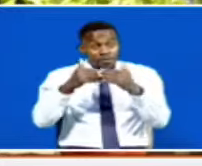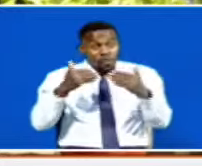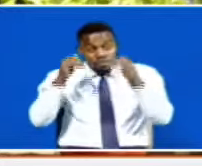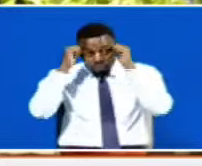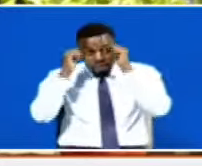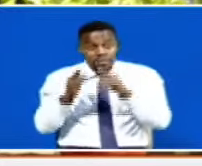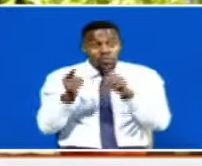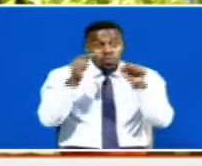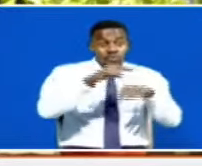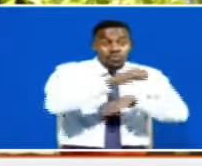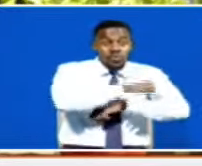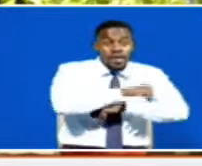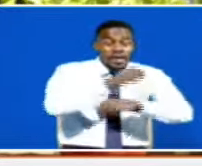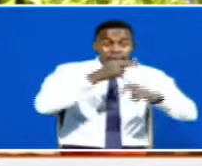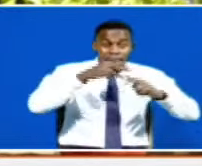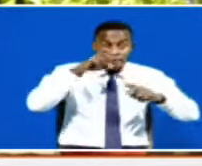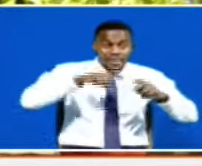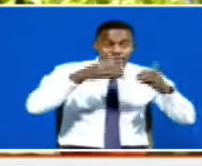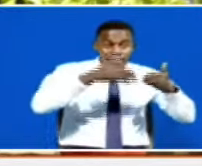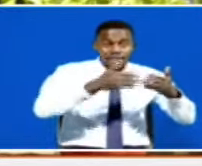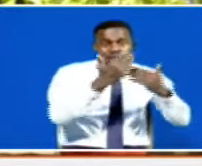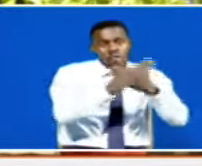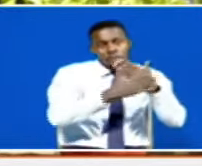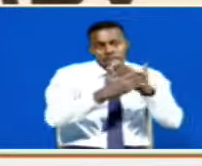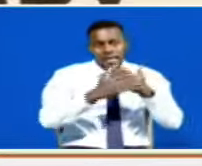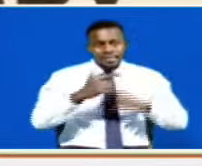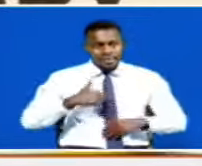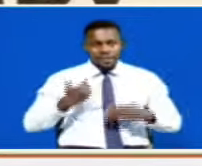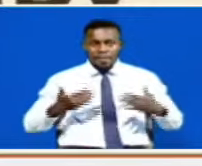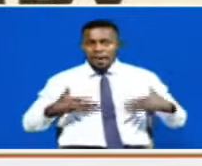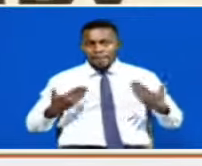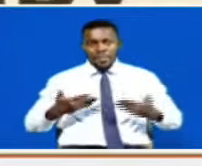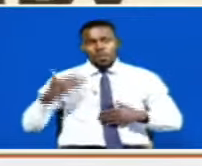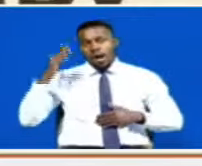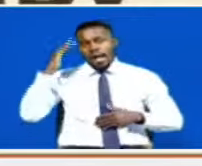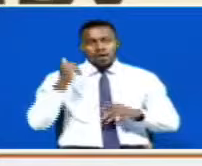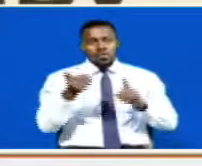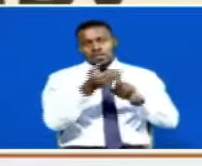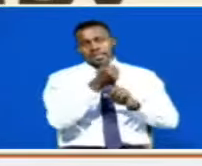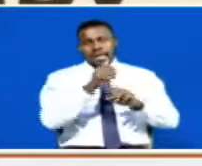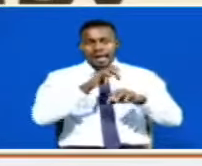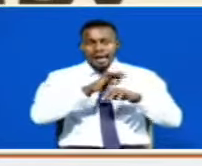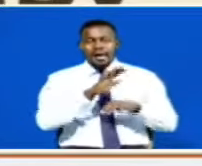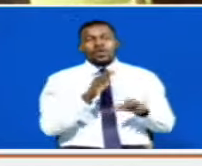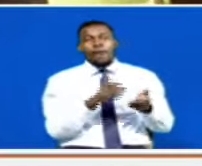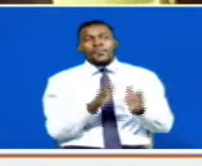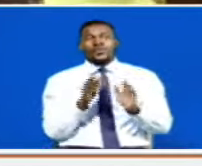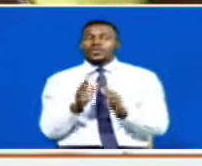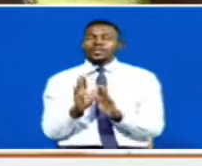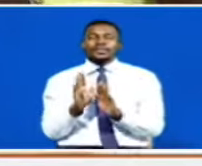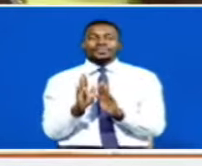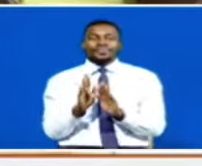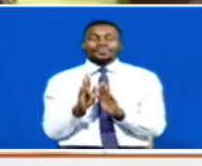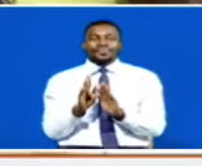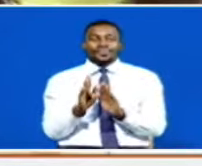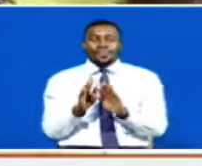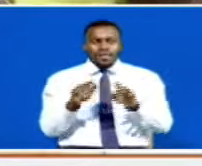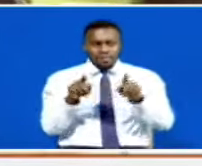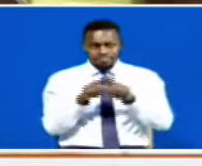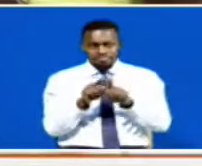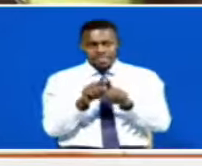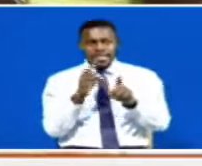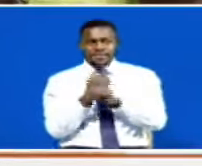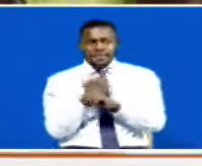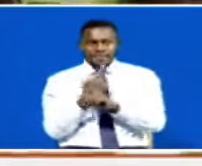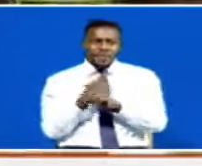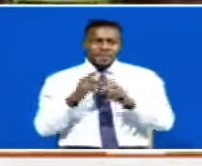haraka. Nimepata sasa nafasi wa kwanza, nimefurahi. Wazazi wengi wakiwa katika pilka pilka za kuwatafutia wana wao shule tofauti